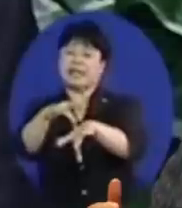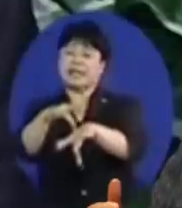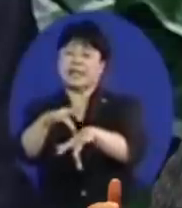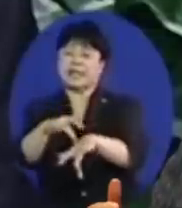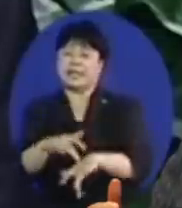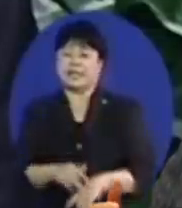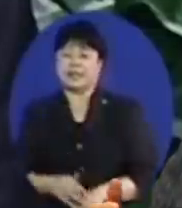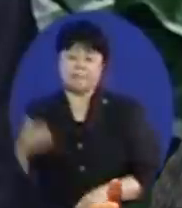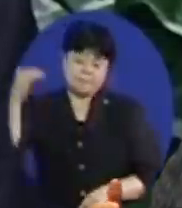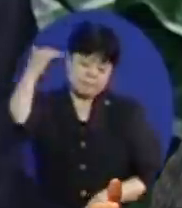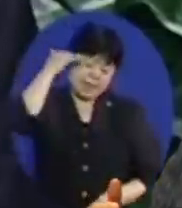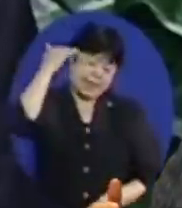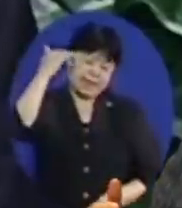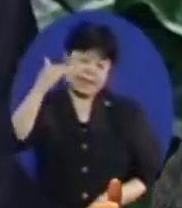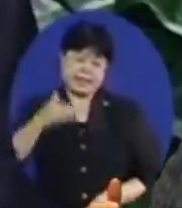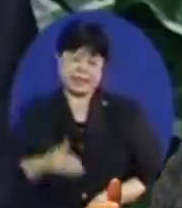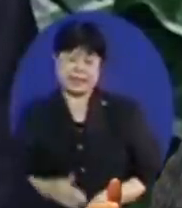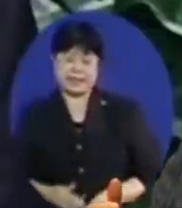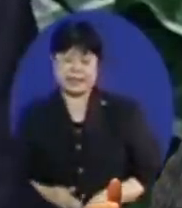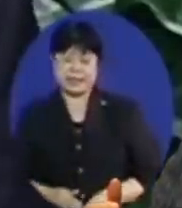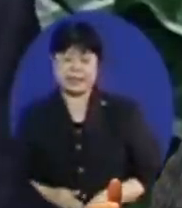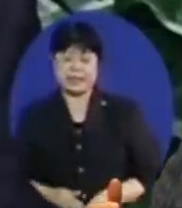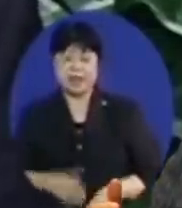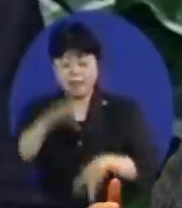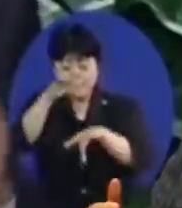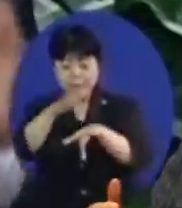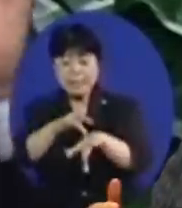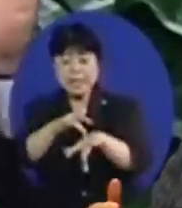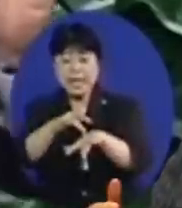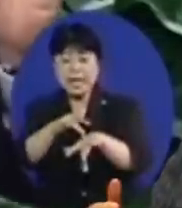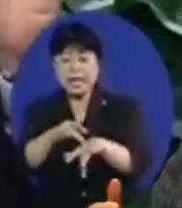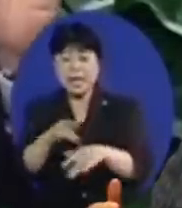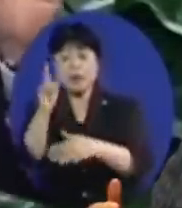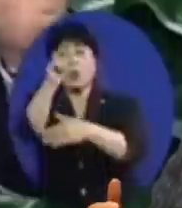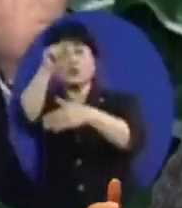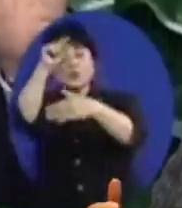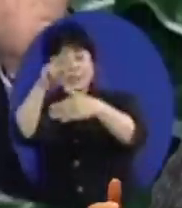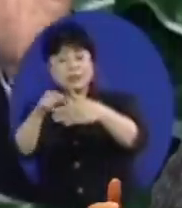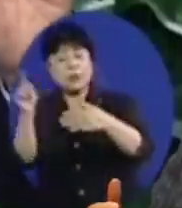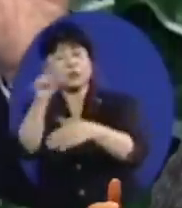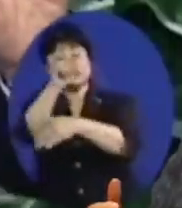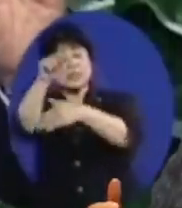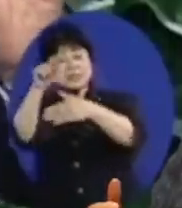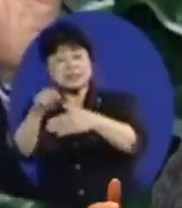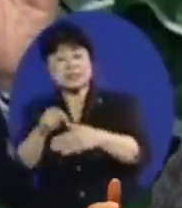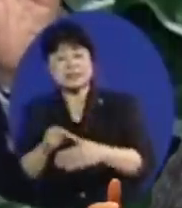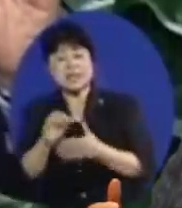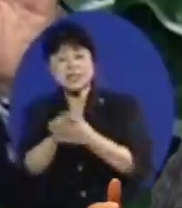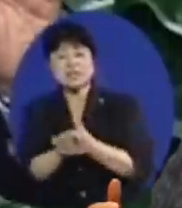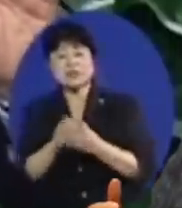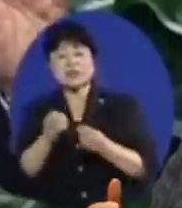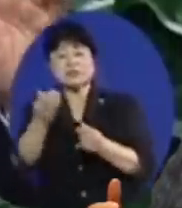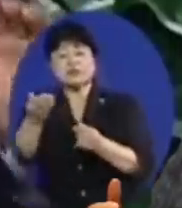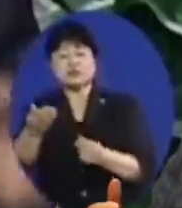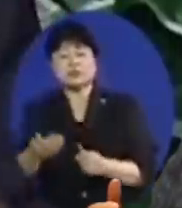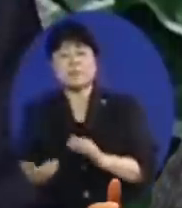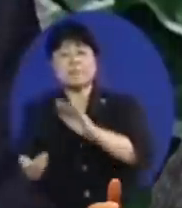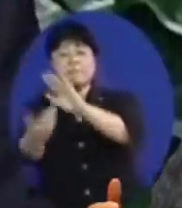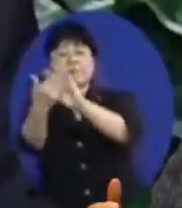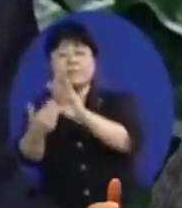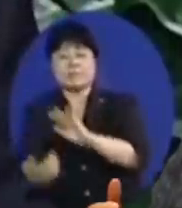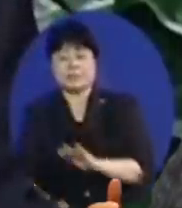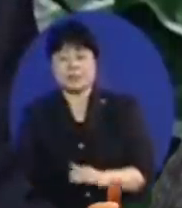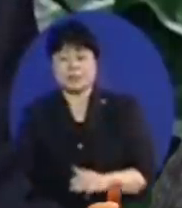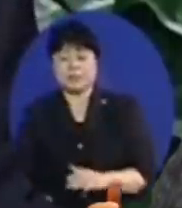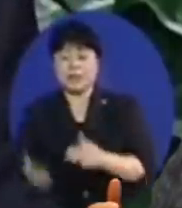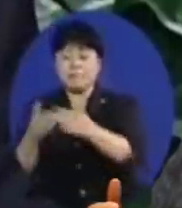왕이라는 것입니다. 바사왕의 마귀가 공중에서 기도 응답이 못 내려오도록 막았습니다.